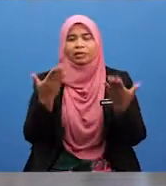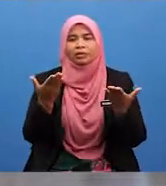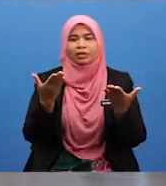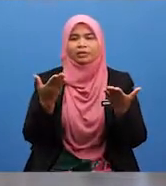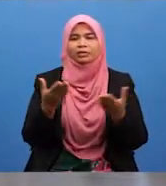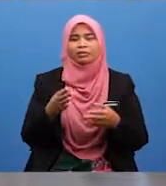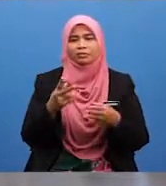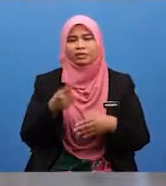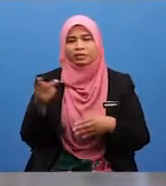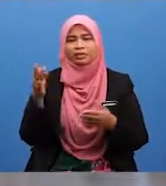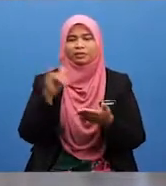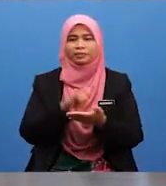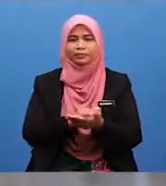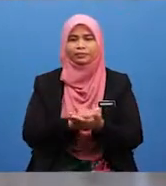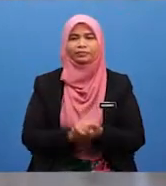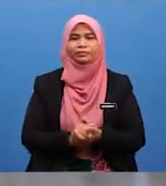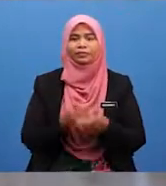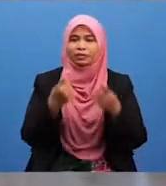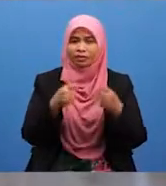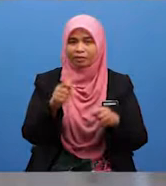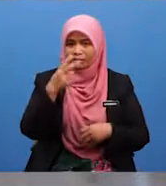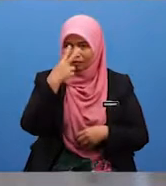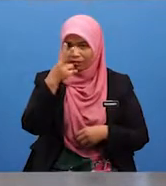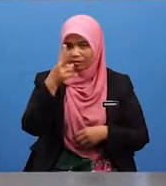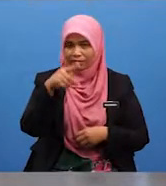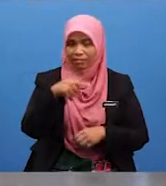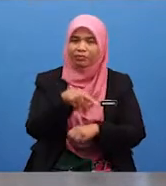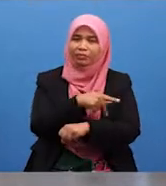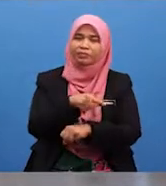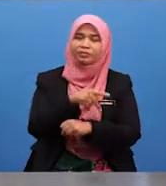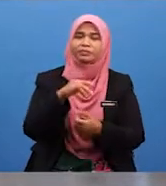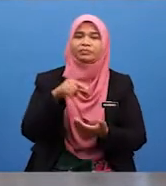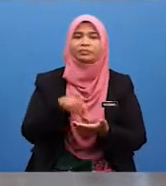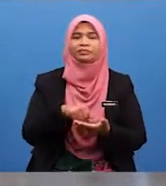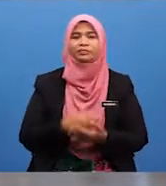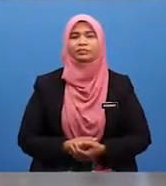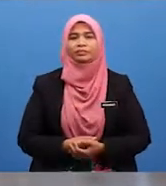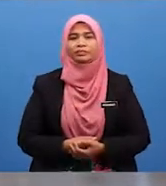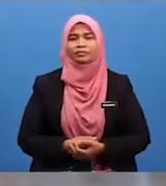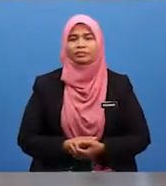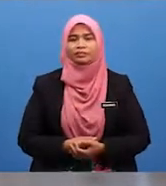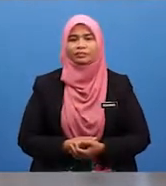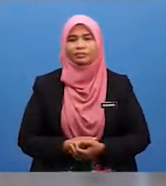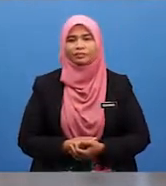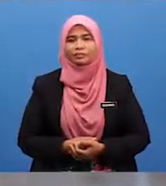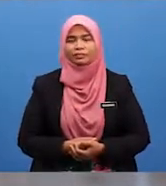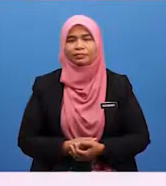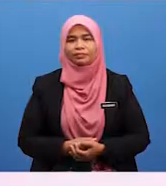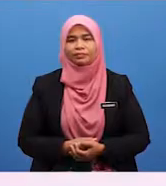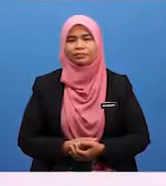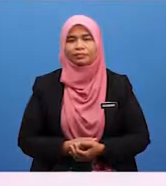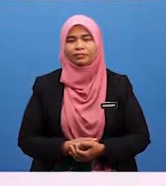perkara-perkara tersebut. Cuba lihat puisi ini. Kita lagukan mengikut rentak rasa